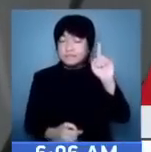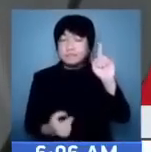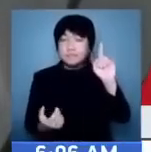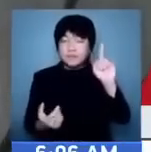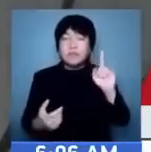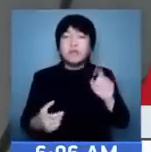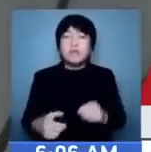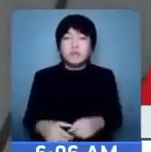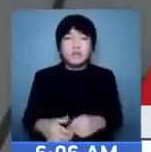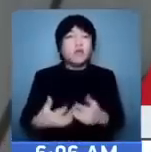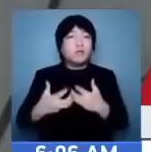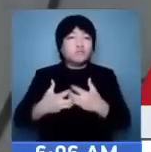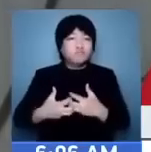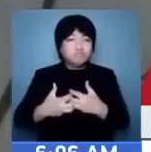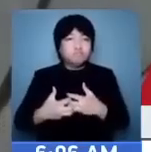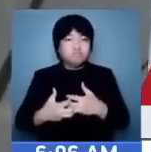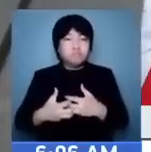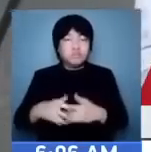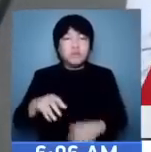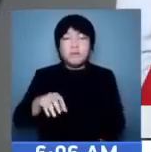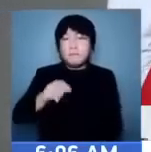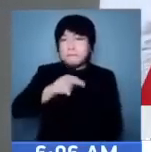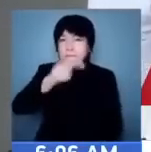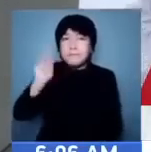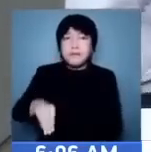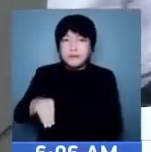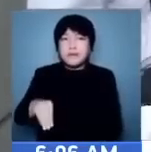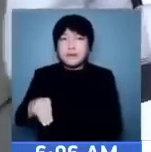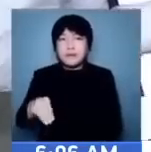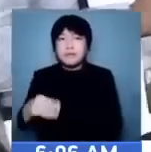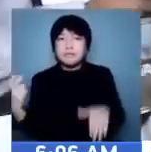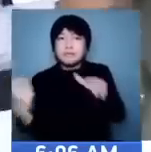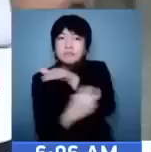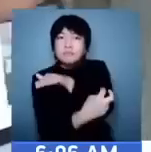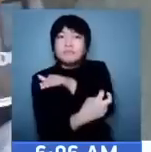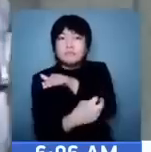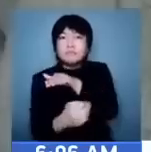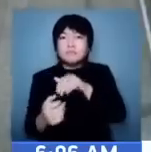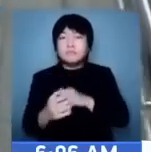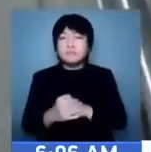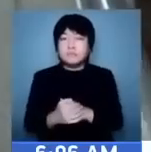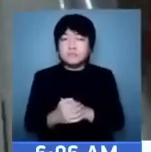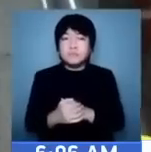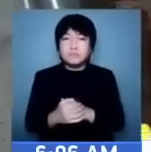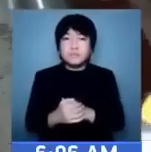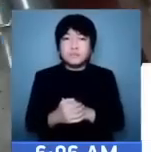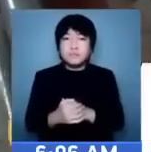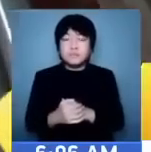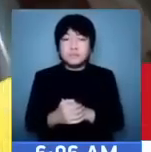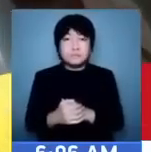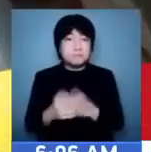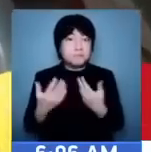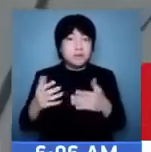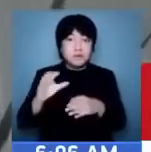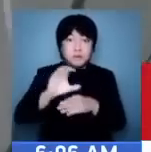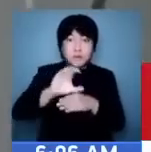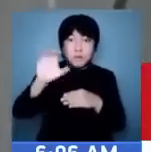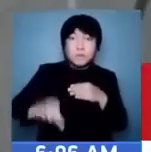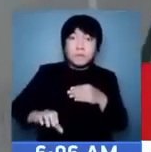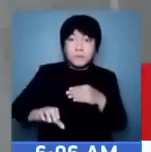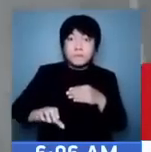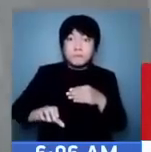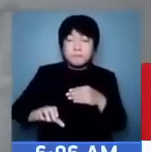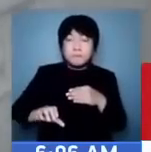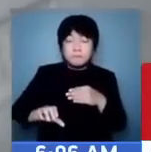Manila Subway at ganito yung makikita nyo na mga tunnel kapag nabuo na yung subway.